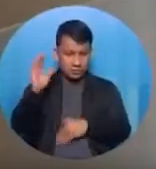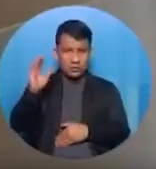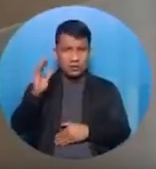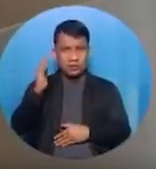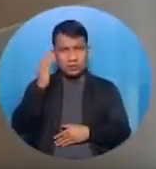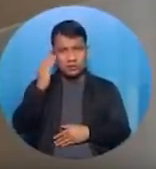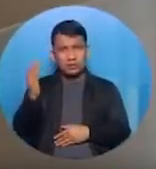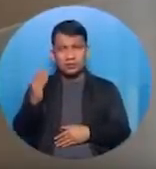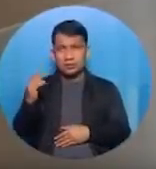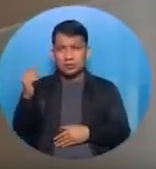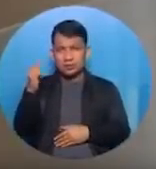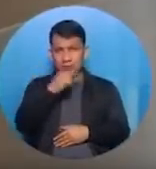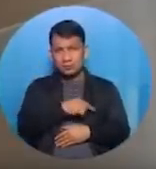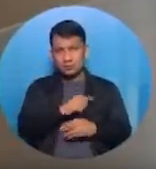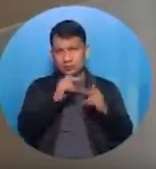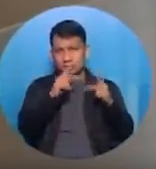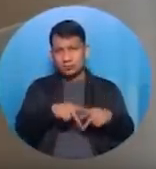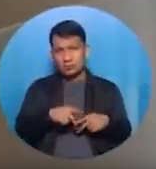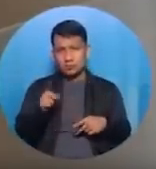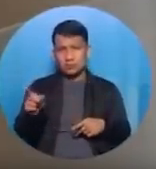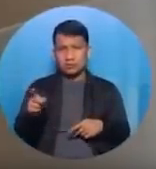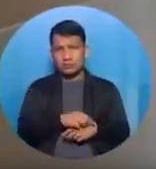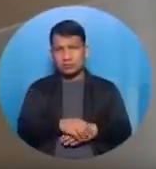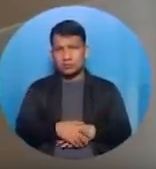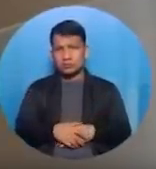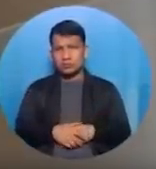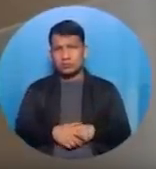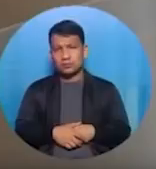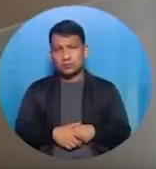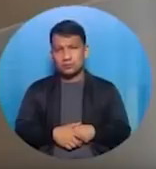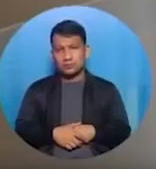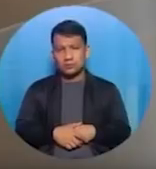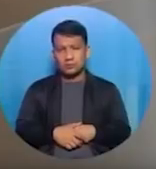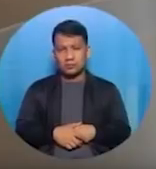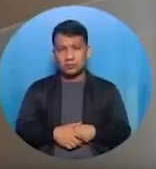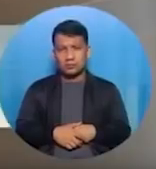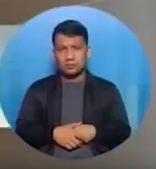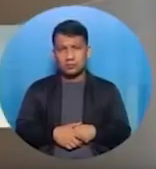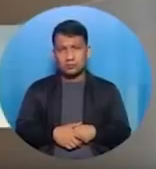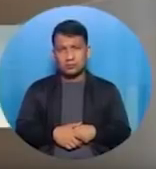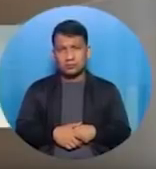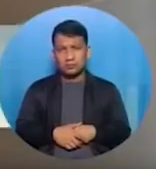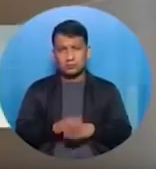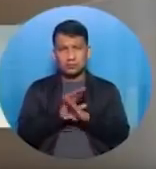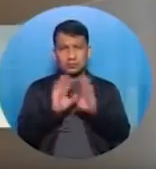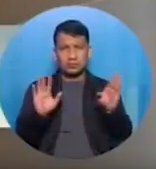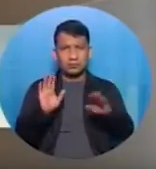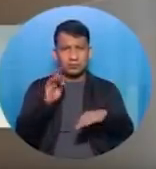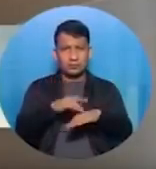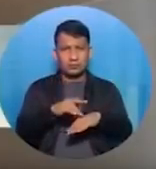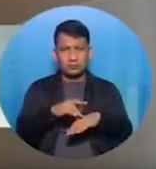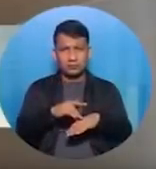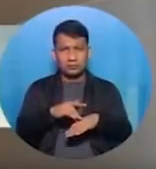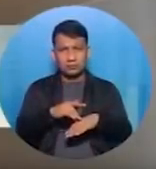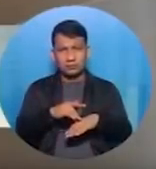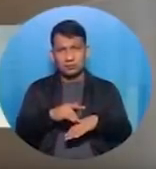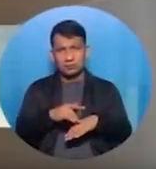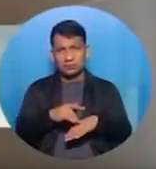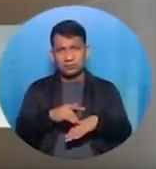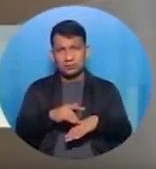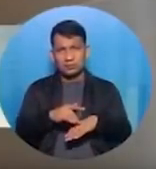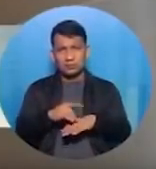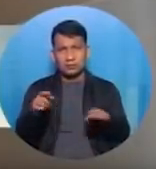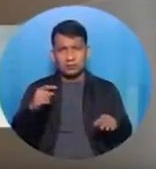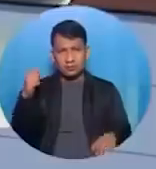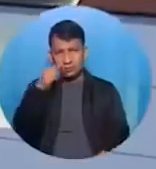alam ko na yung taong sinungaling ka at saka hindi. Hindi. Nagsisinungaling ka. Okay. Yung nga inaano ng minok... Sir, wag na. Yung bibig mo may, pasakong pa ng silian eh.